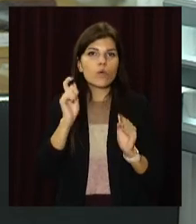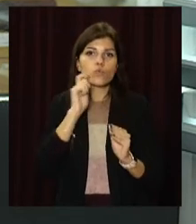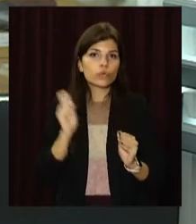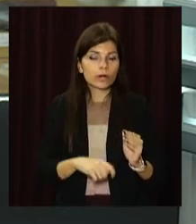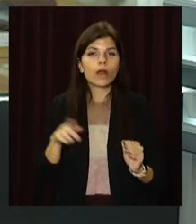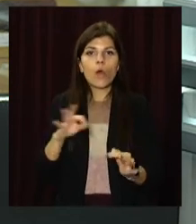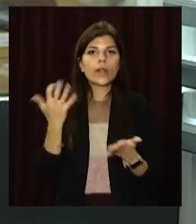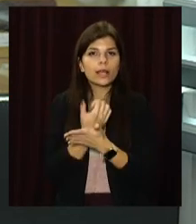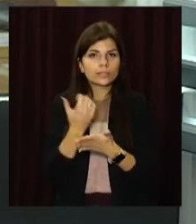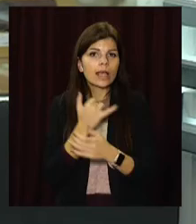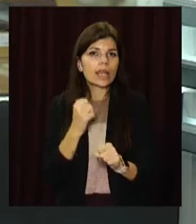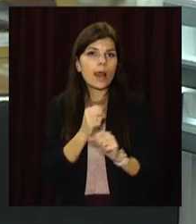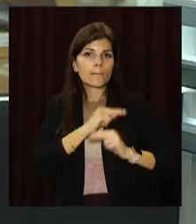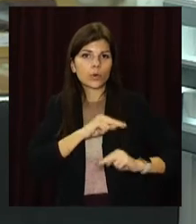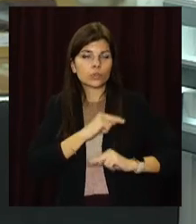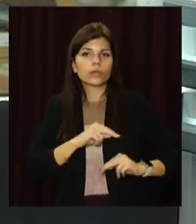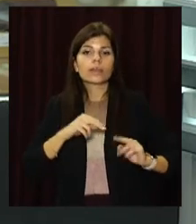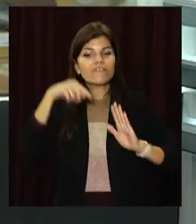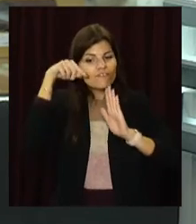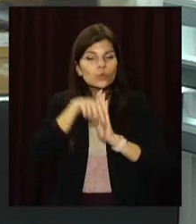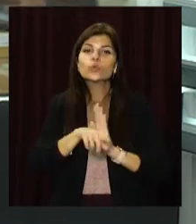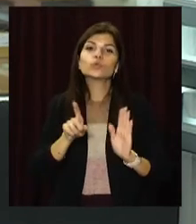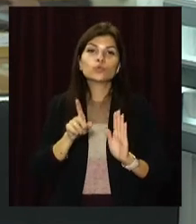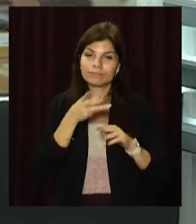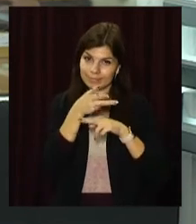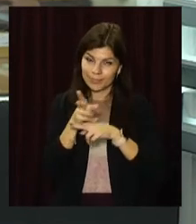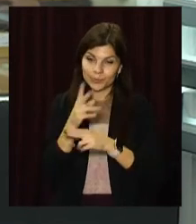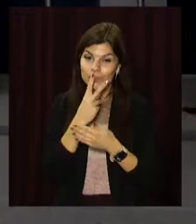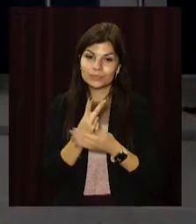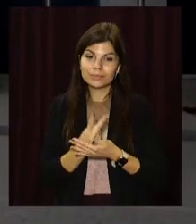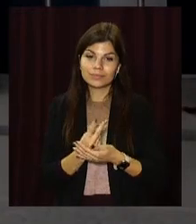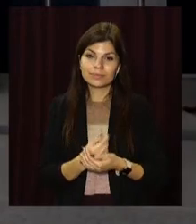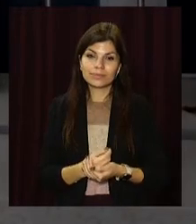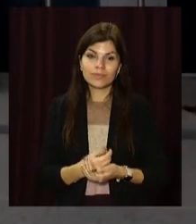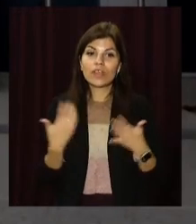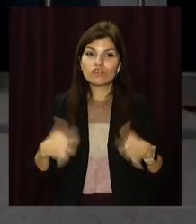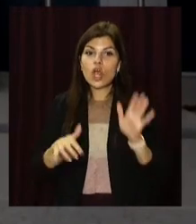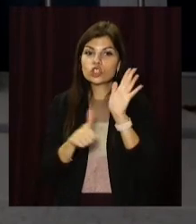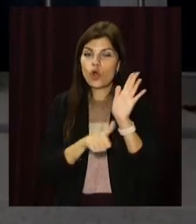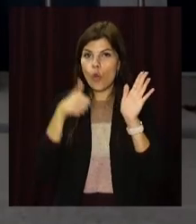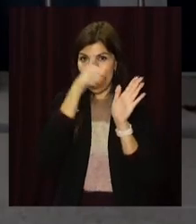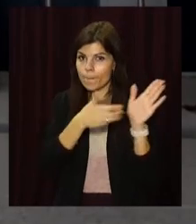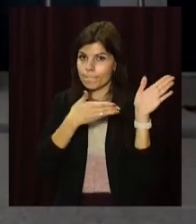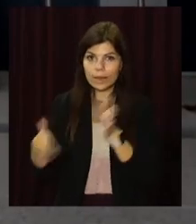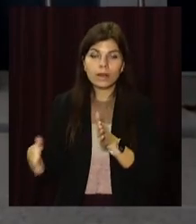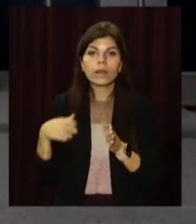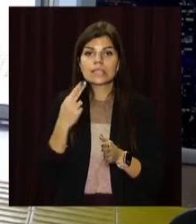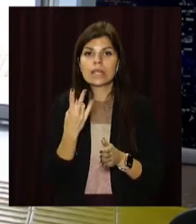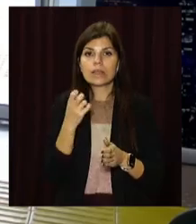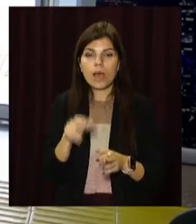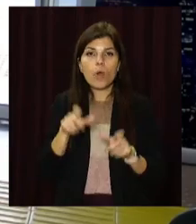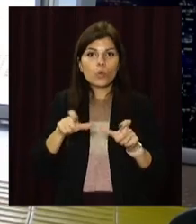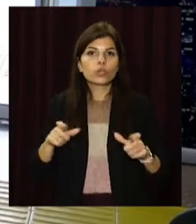Про досягнення та роботу центру «Середини» – далі в сюжеті. Вже шостий рік ЦНАП Кам'янського полегшує